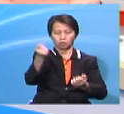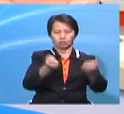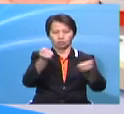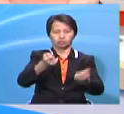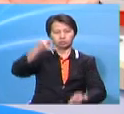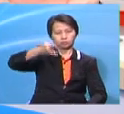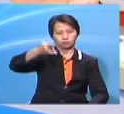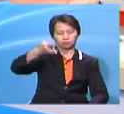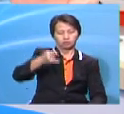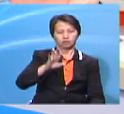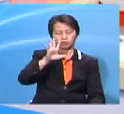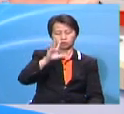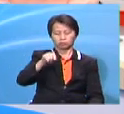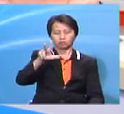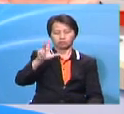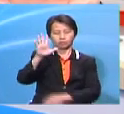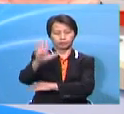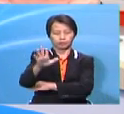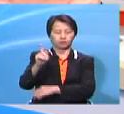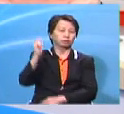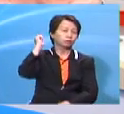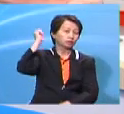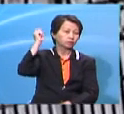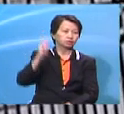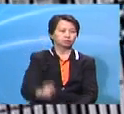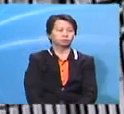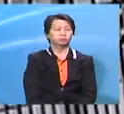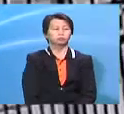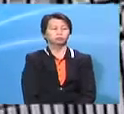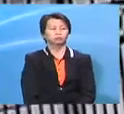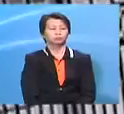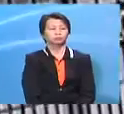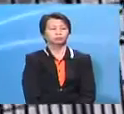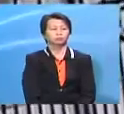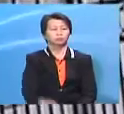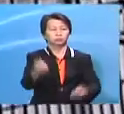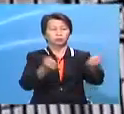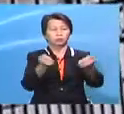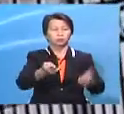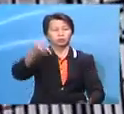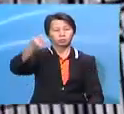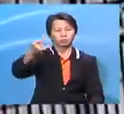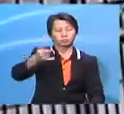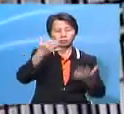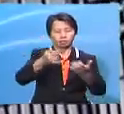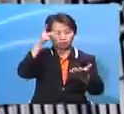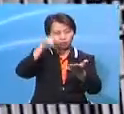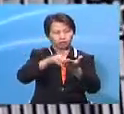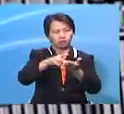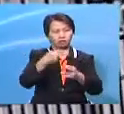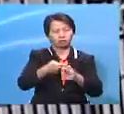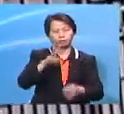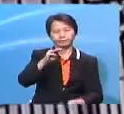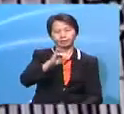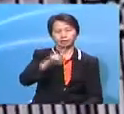teksi 535 petang tadi pemandu teksi yang hanya mahu dikenali sebagai Nizam